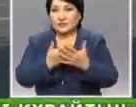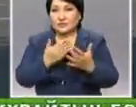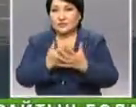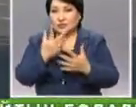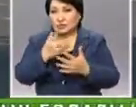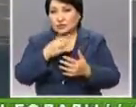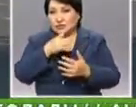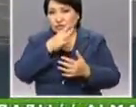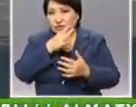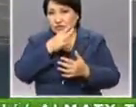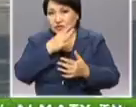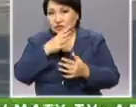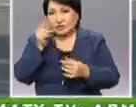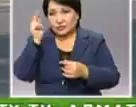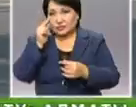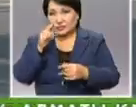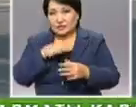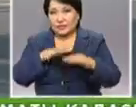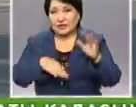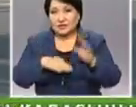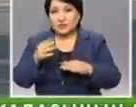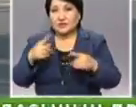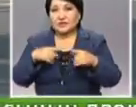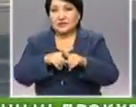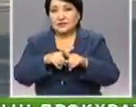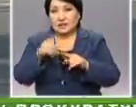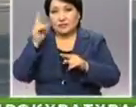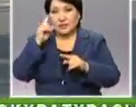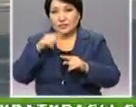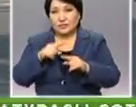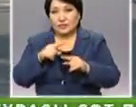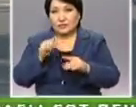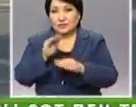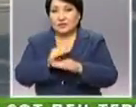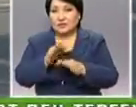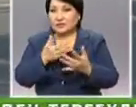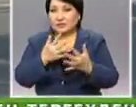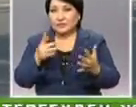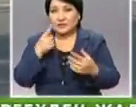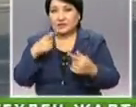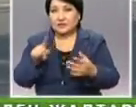3 жыл өтіл болу керек. Одан кейін техникалық біліммен қоса тағы басқа да міндеттер бар.